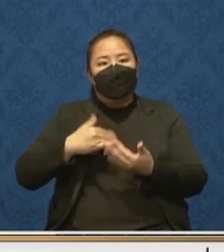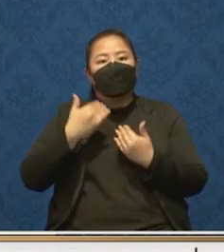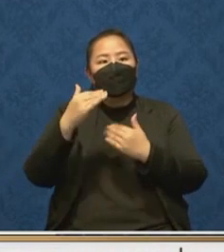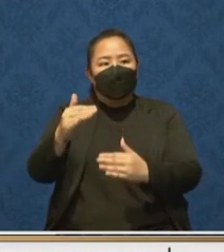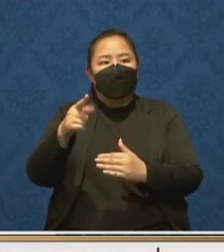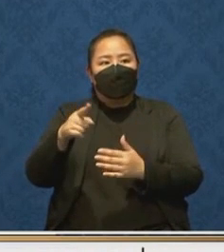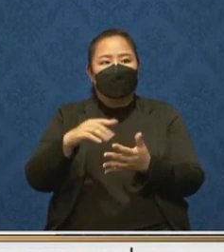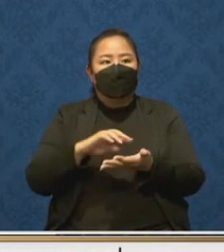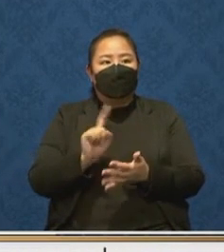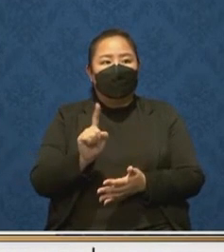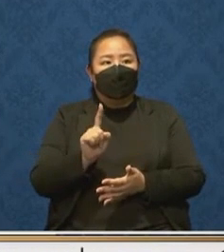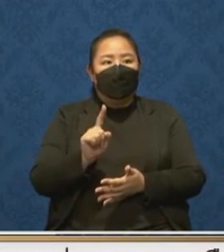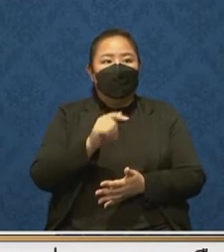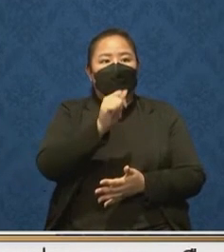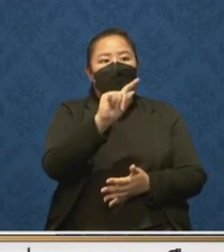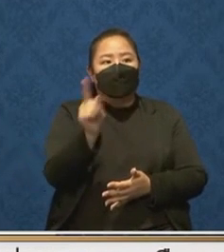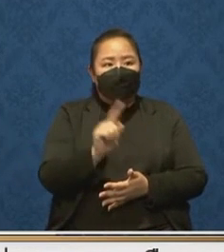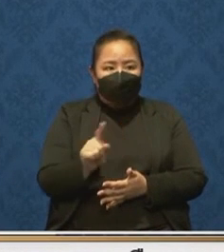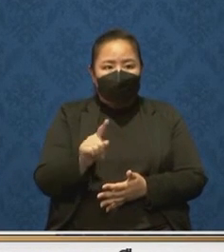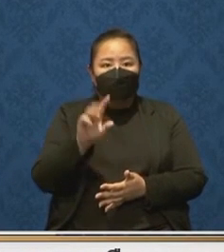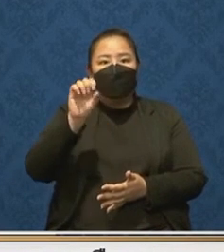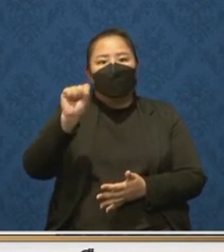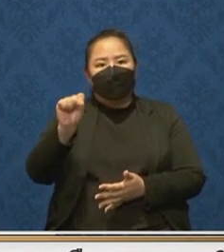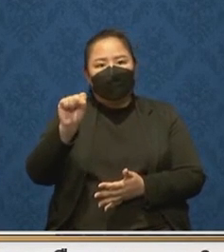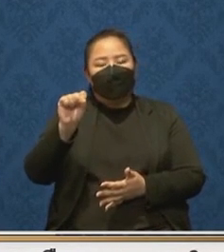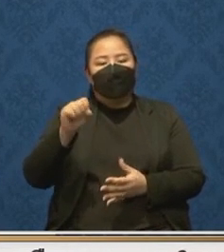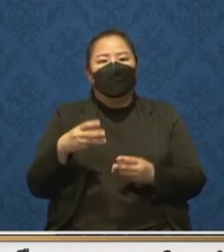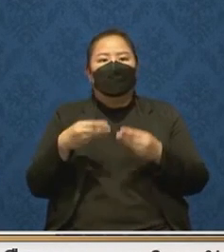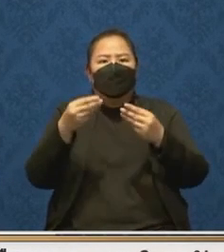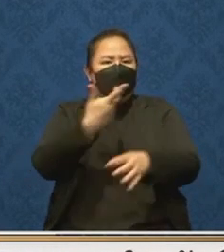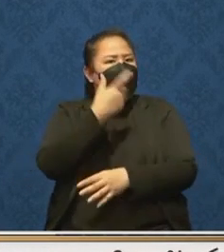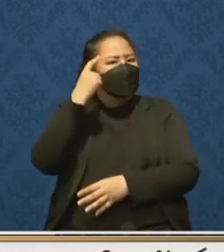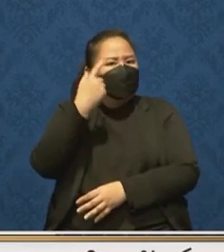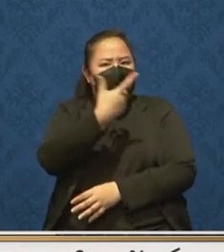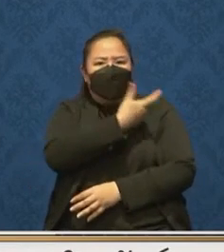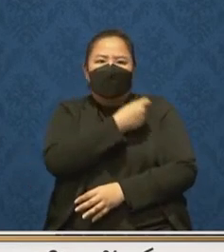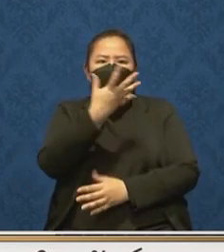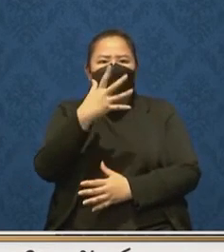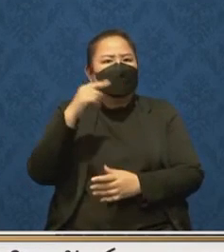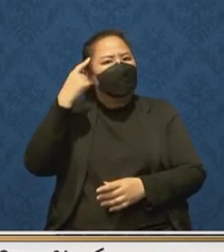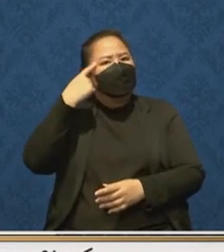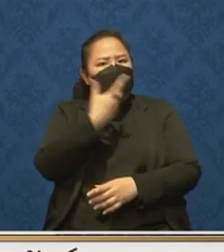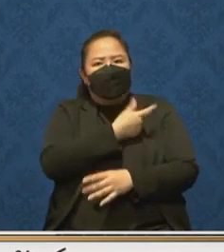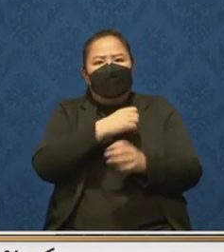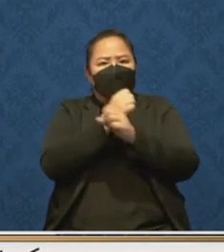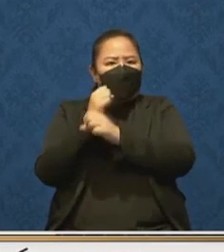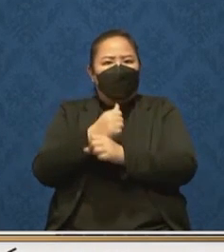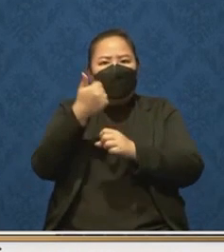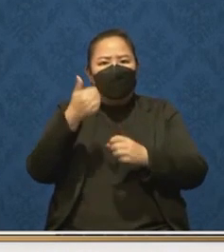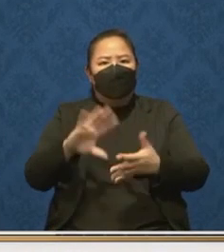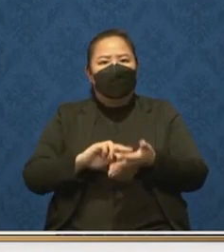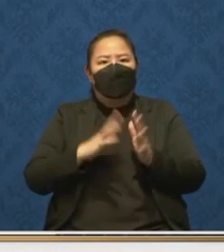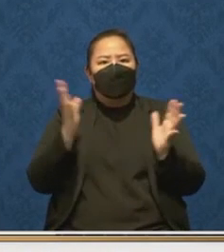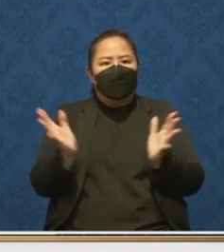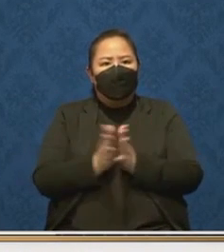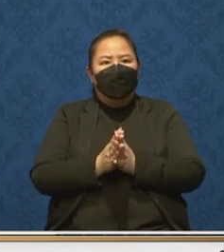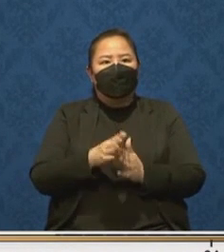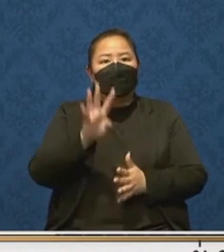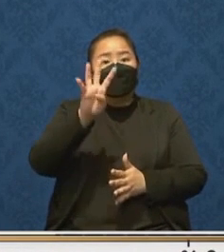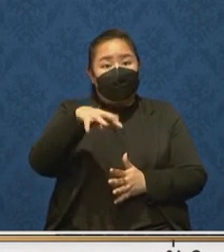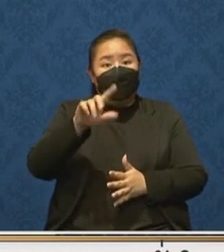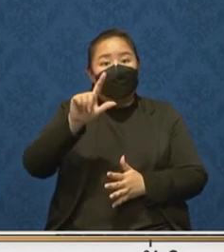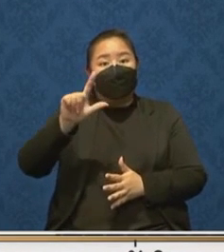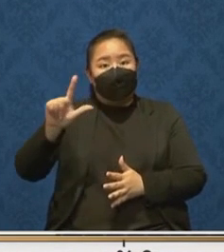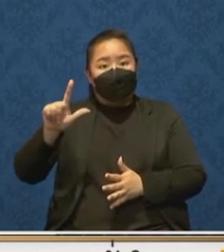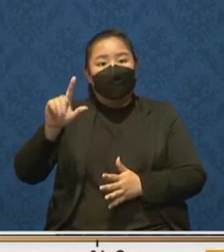ica กับ Sinovecซึ่คิดว่าจะไม่มีใครฉีดหรอฉีดกไมได้ผลมีมลค่ารวมกันถึง 4,000